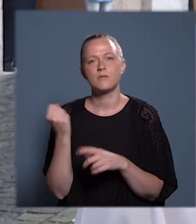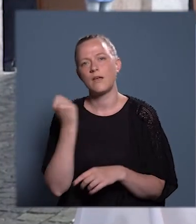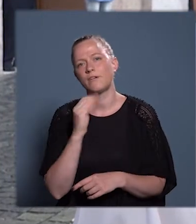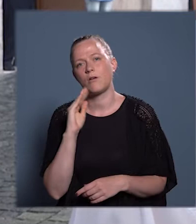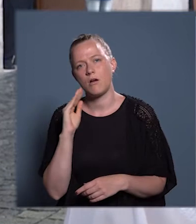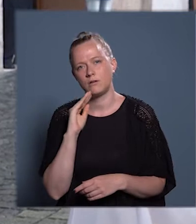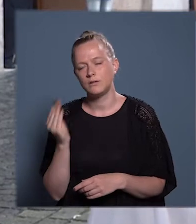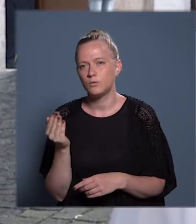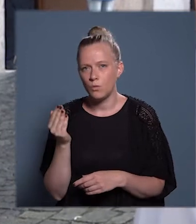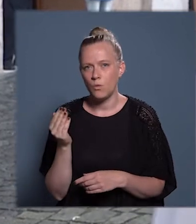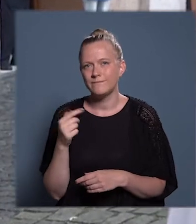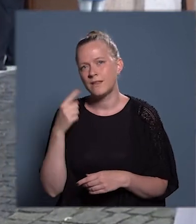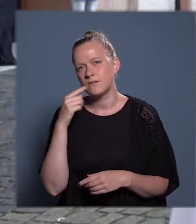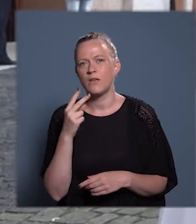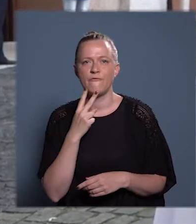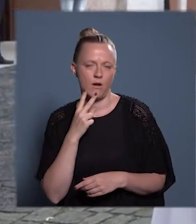Nezdai Vali, aki